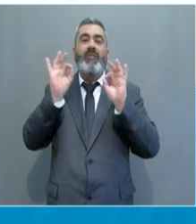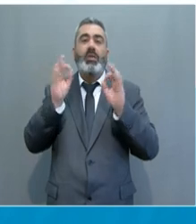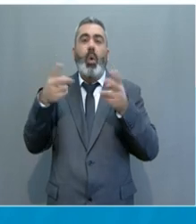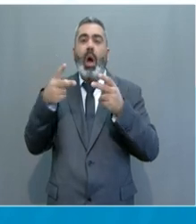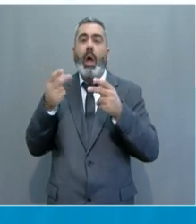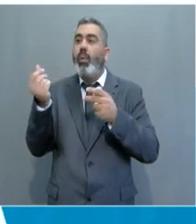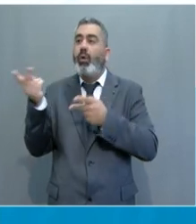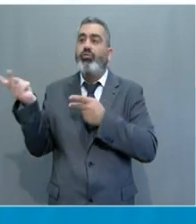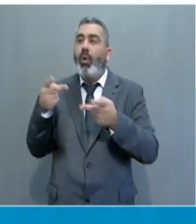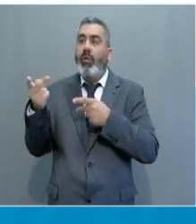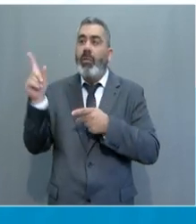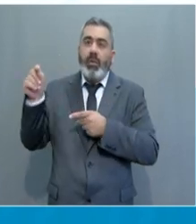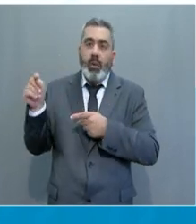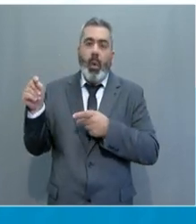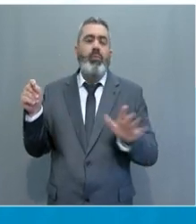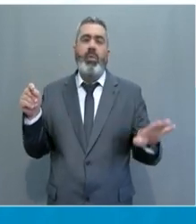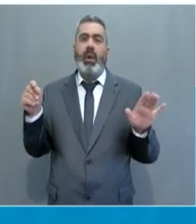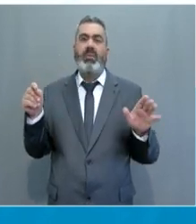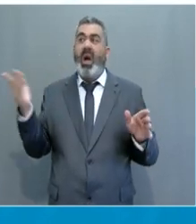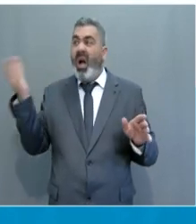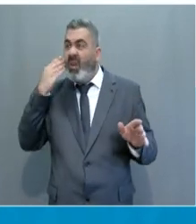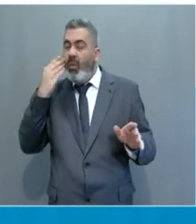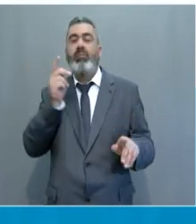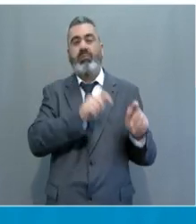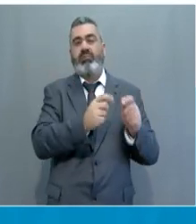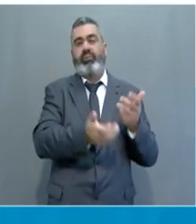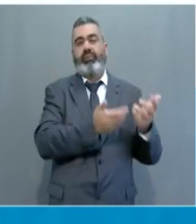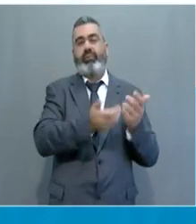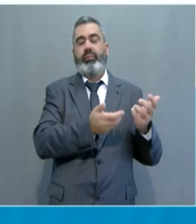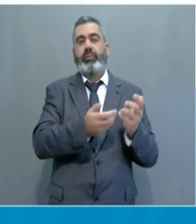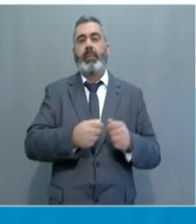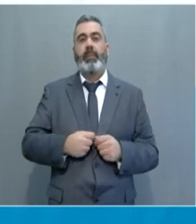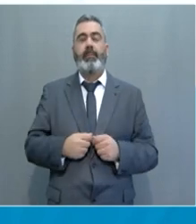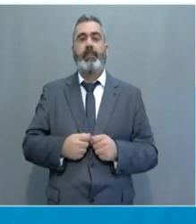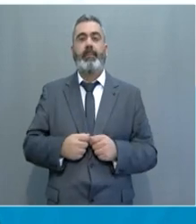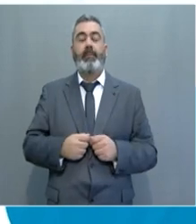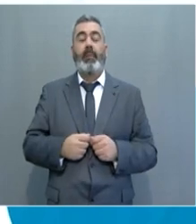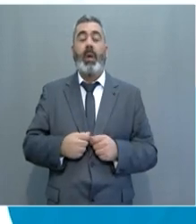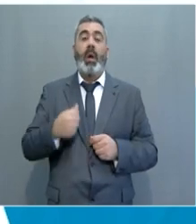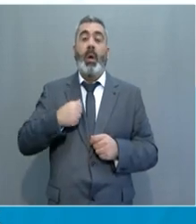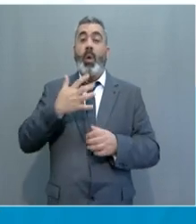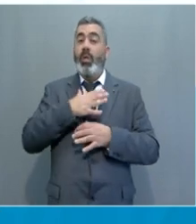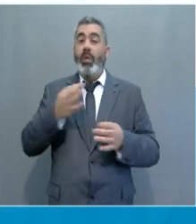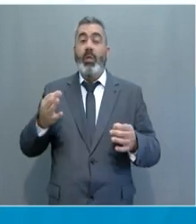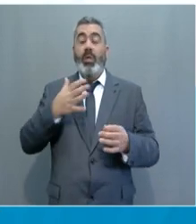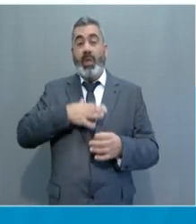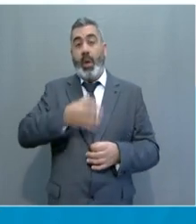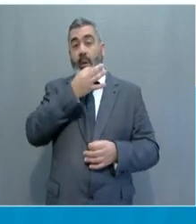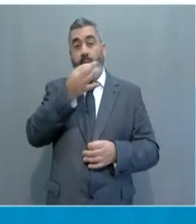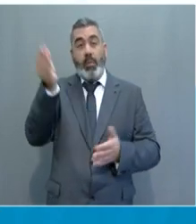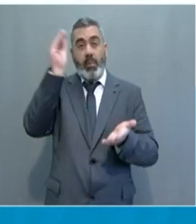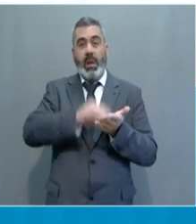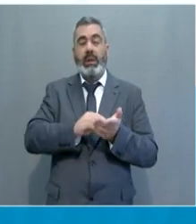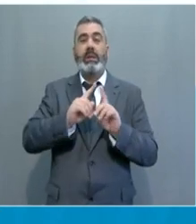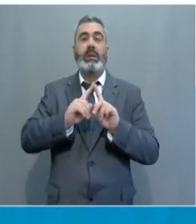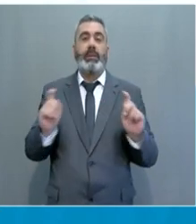φυσικού αερίου. Και αυτό το οποίο θέλω να επαναλάβω είναι ότι αυτή